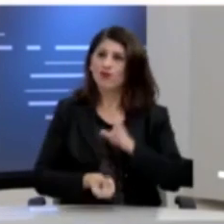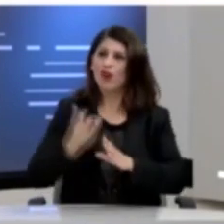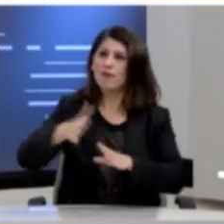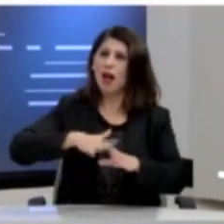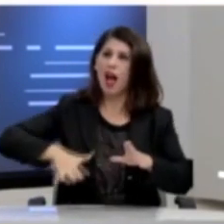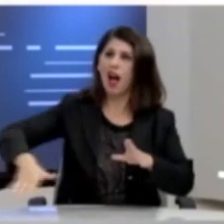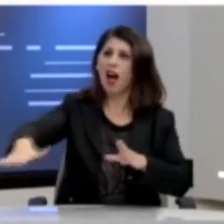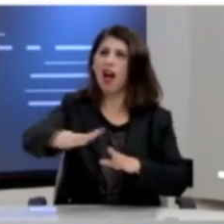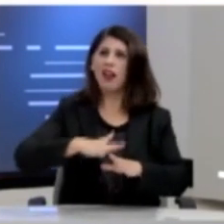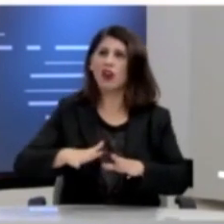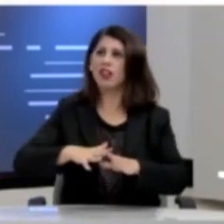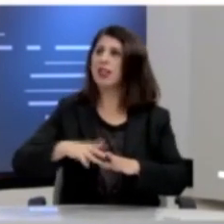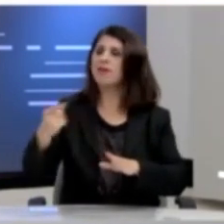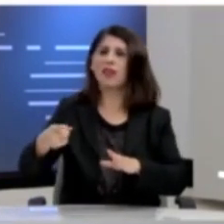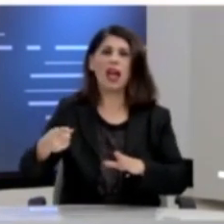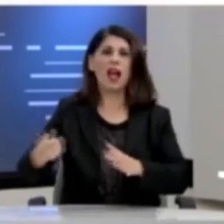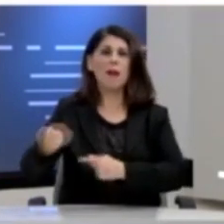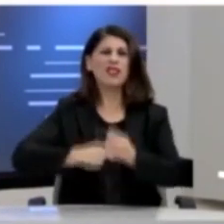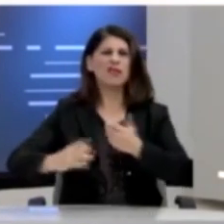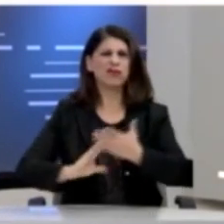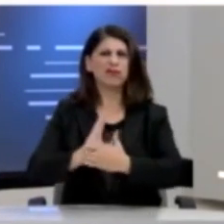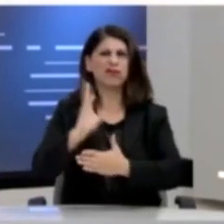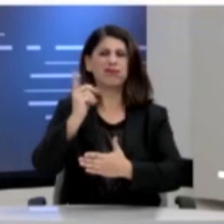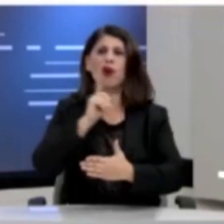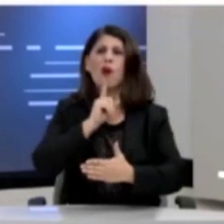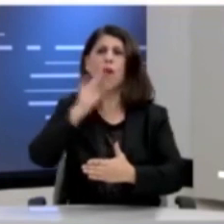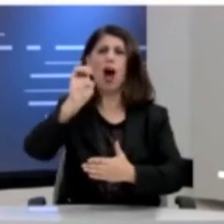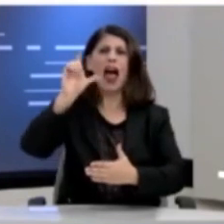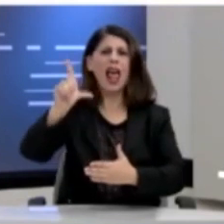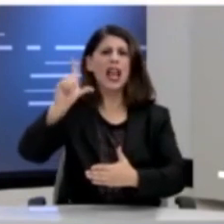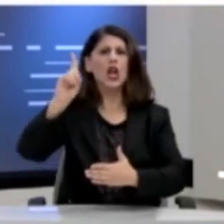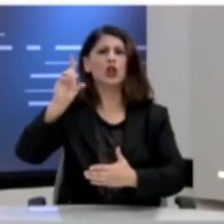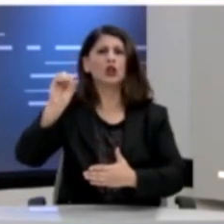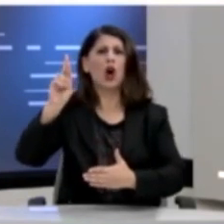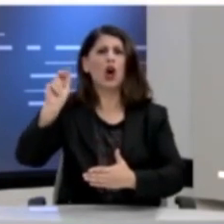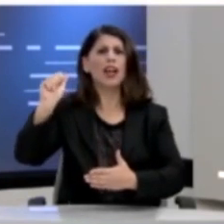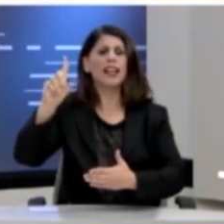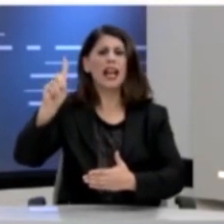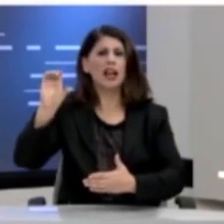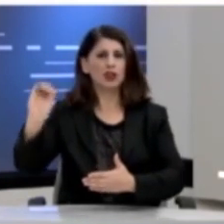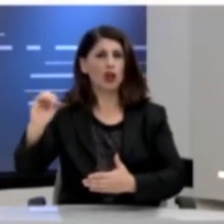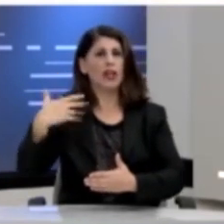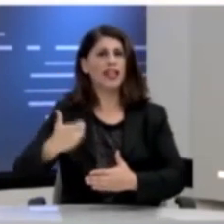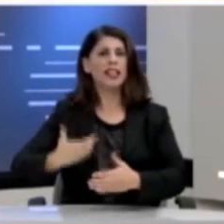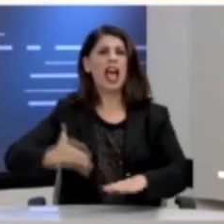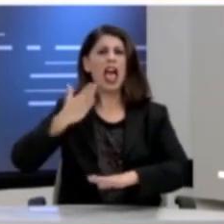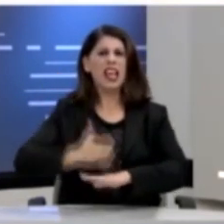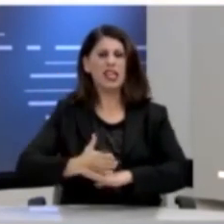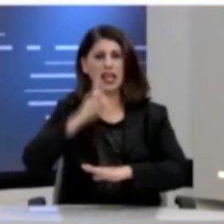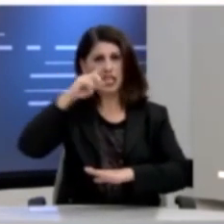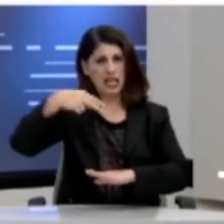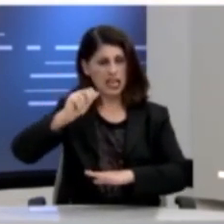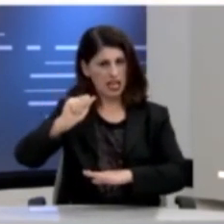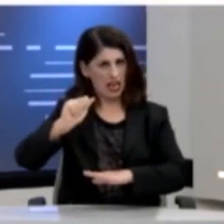τους επιχειρηματικούς ομίλους, που θα φέρει τάχα ευημερία και ασφάλεια στα Βαλκάνια με εγγυητές ΝΑΤΟ και Ευρωπαϊκή